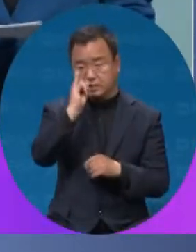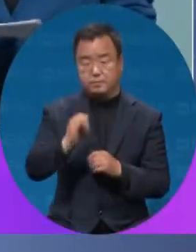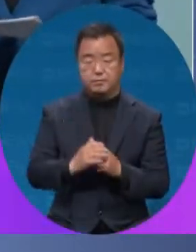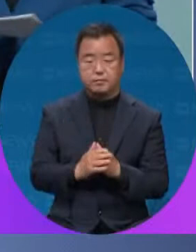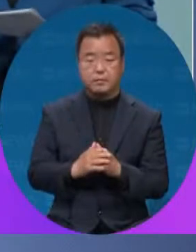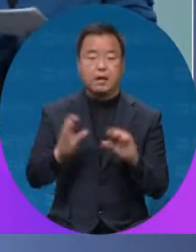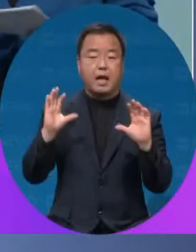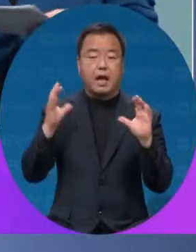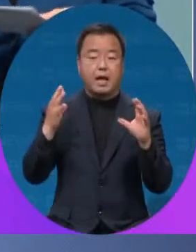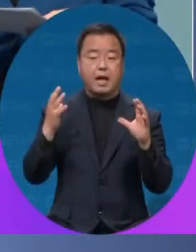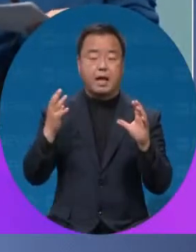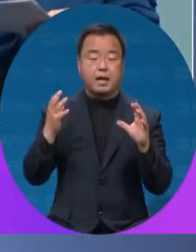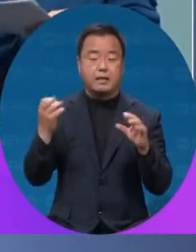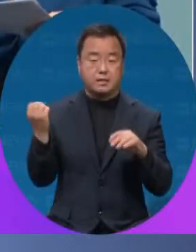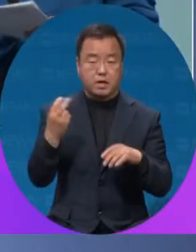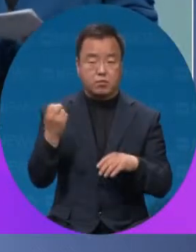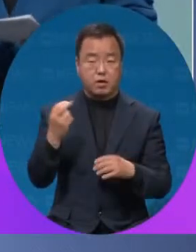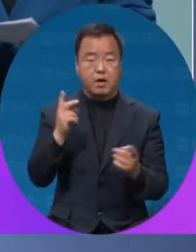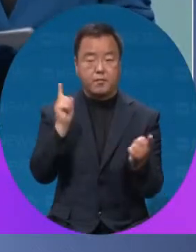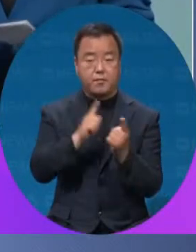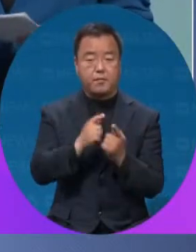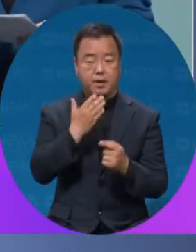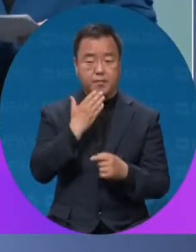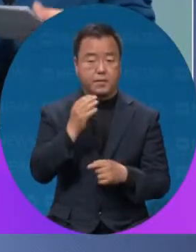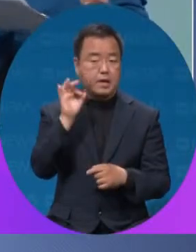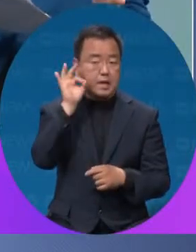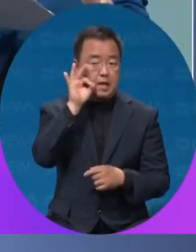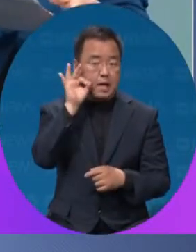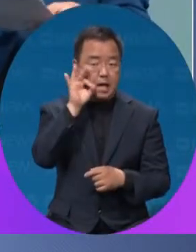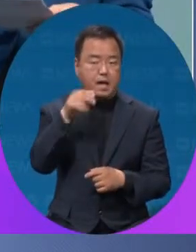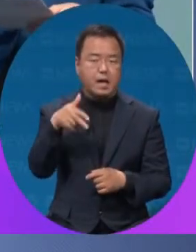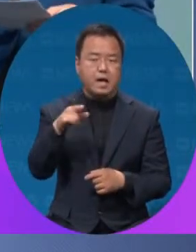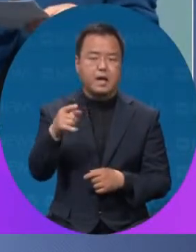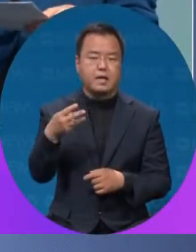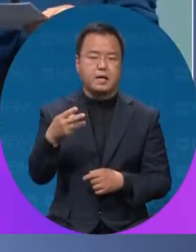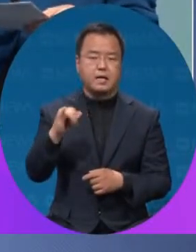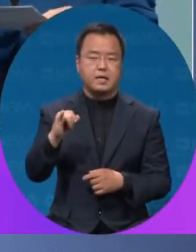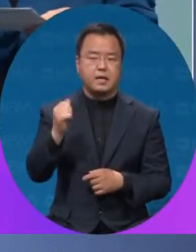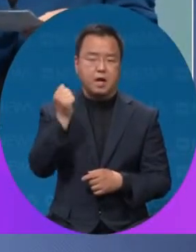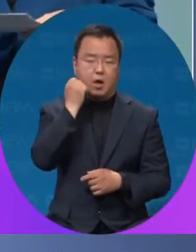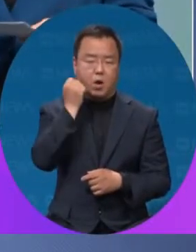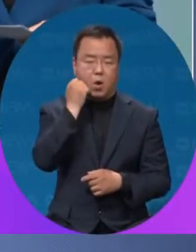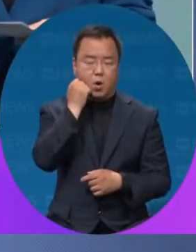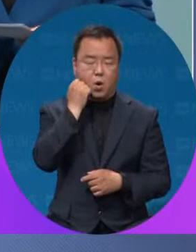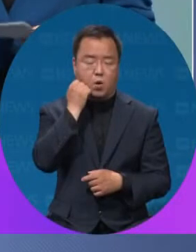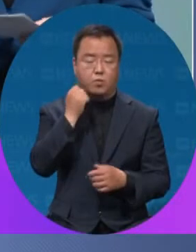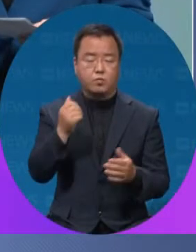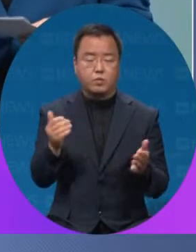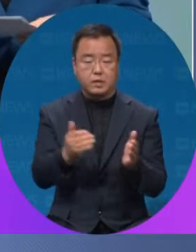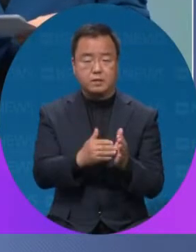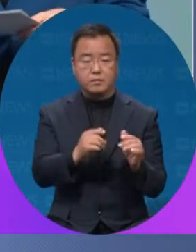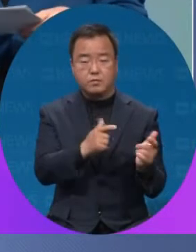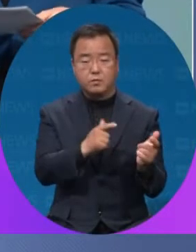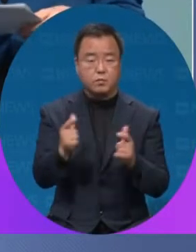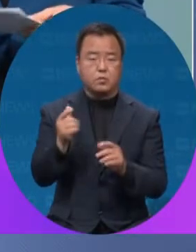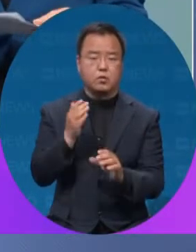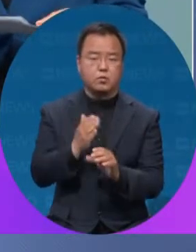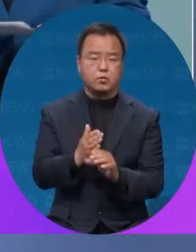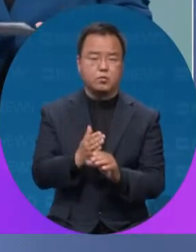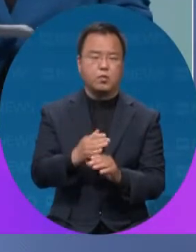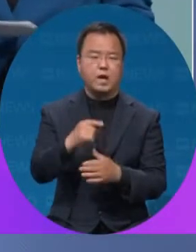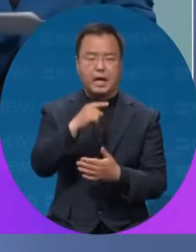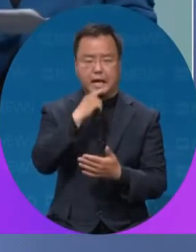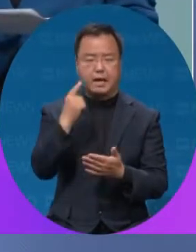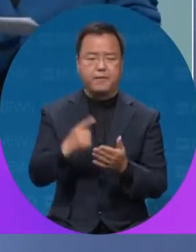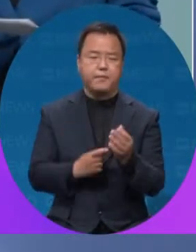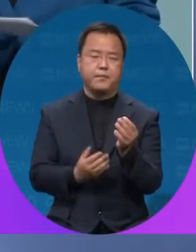아이들이 쉽게 접할 수 있는 사탕과 젤리 국회 등에 간식 형태로 유통되는 경우가 많다 보니까 이런 피해가 속출